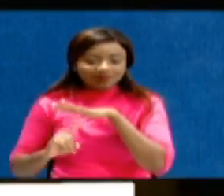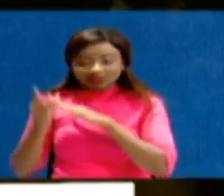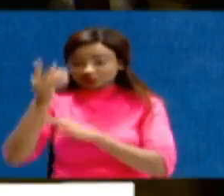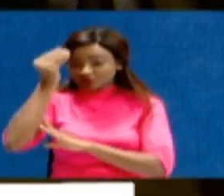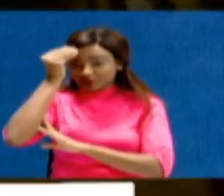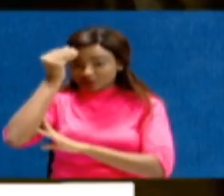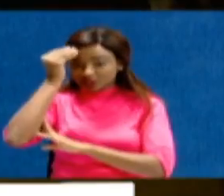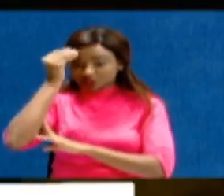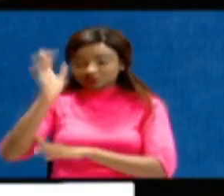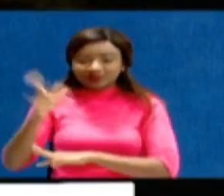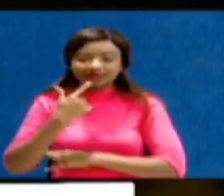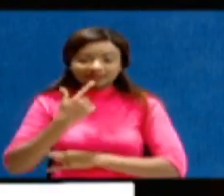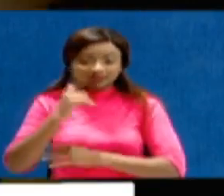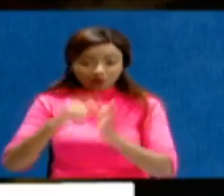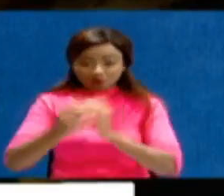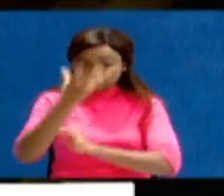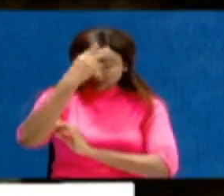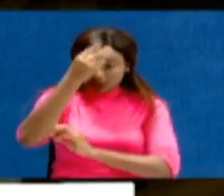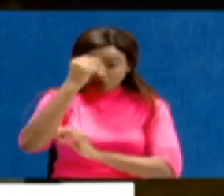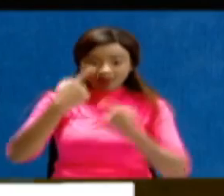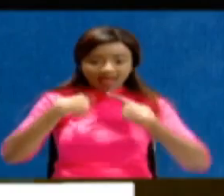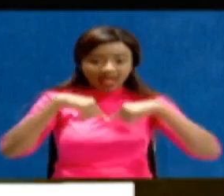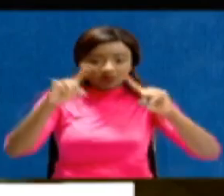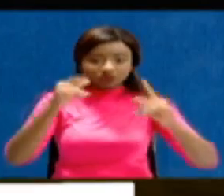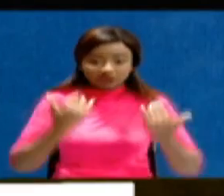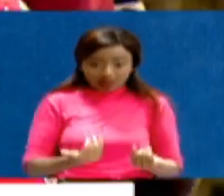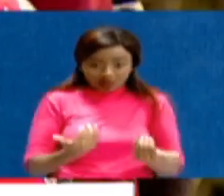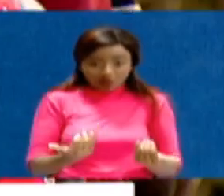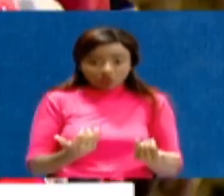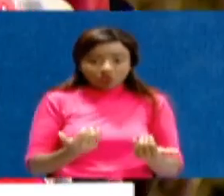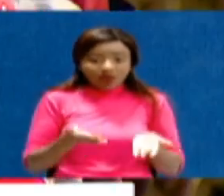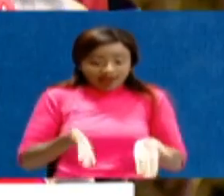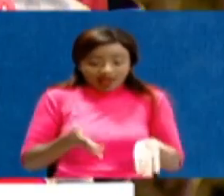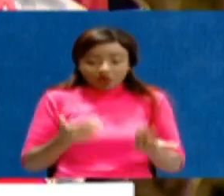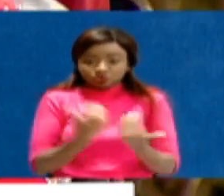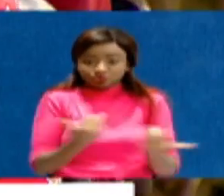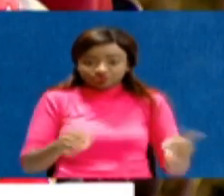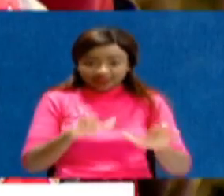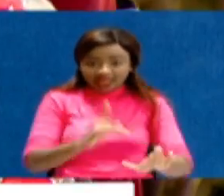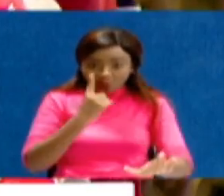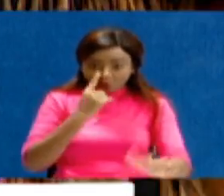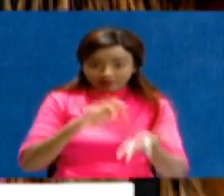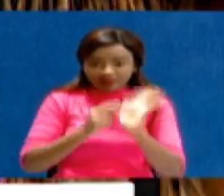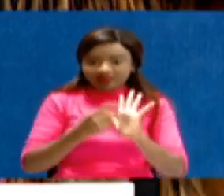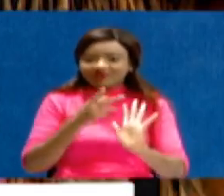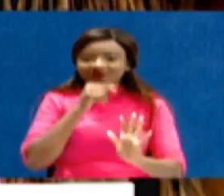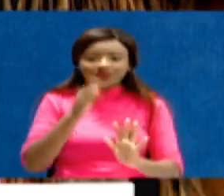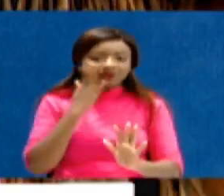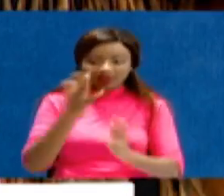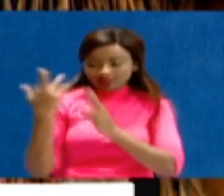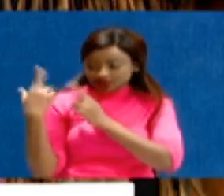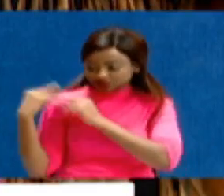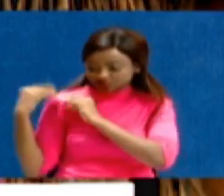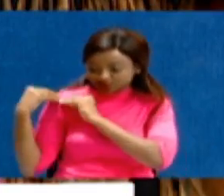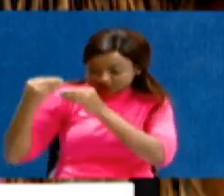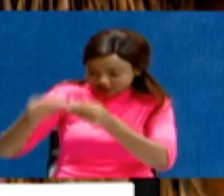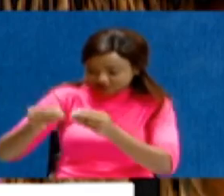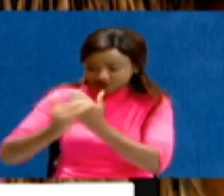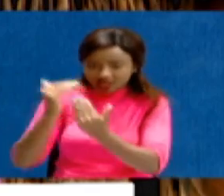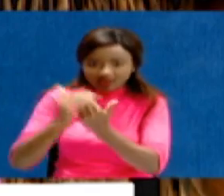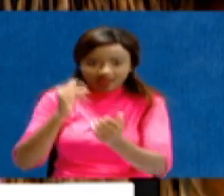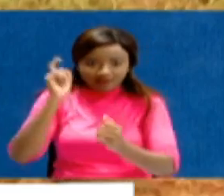watoto wanazidi kusalia nyumbani, wazazi wadhihirishe jukumu lao la malezi. Kauli inayopigwa jeki na mwenyekiti wa